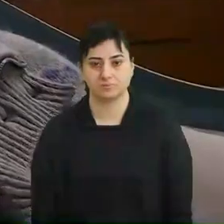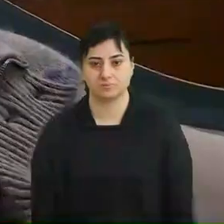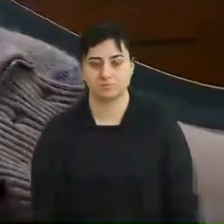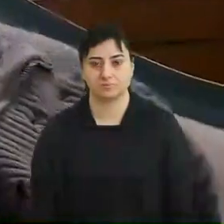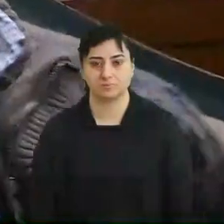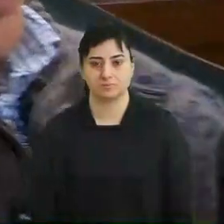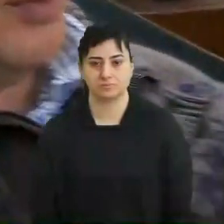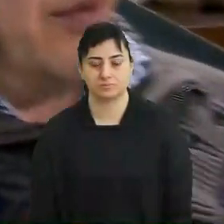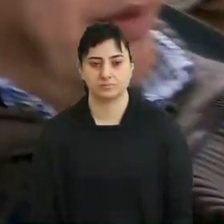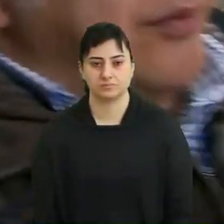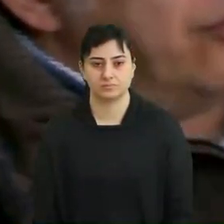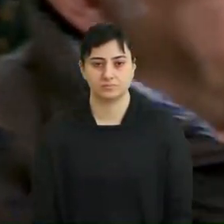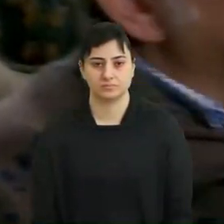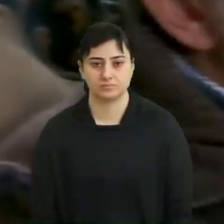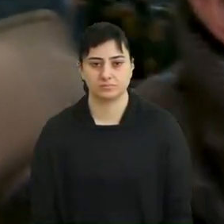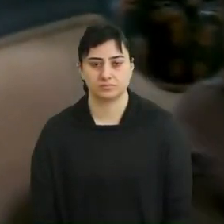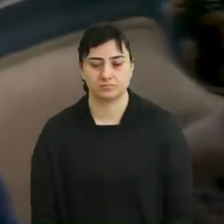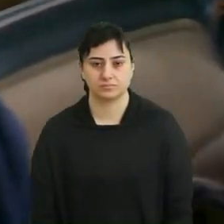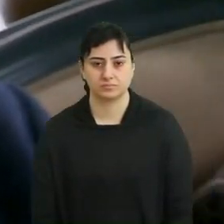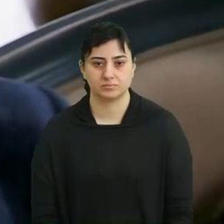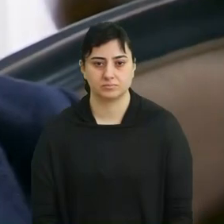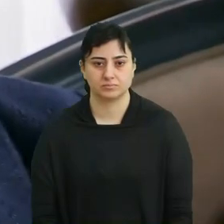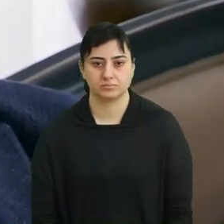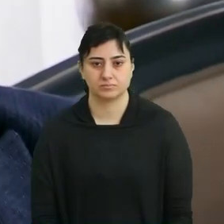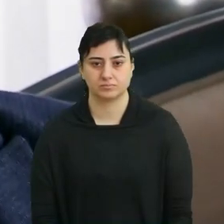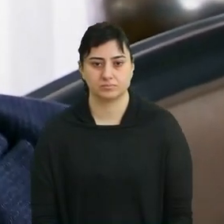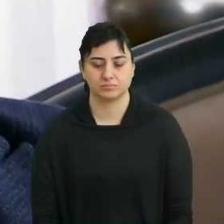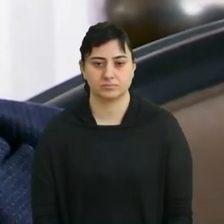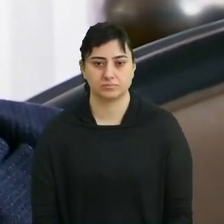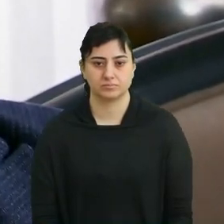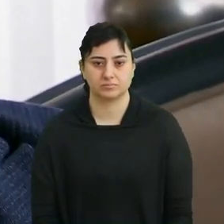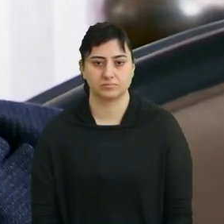Sarp Kemal ile Serpil'in arasına oturmuş, yarı şaşkın, yarı tedirgin.